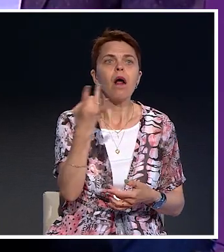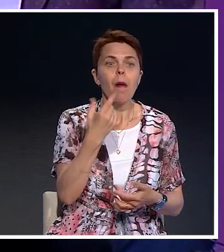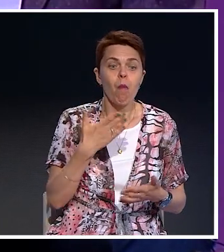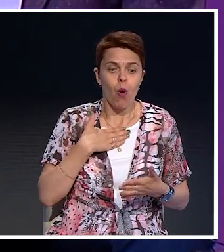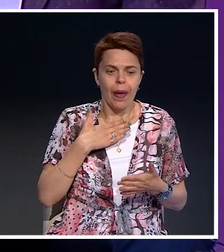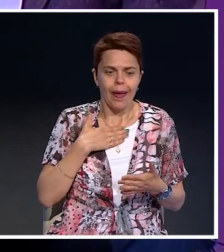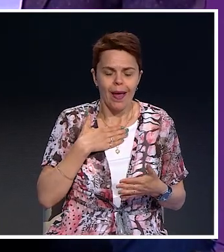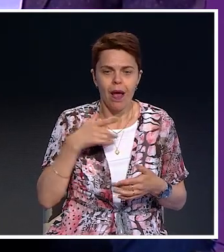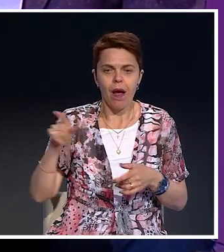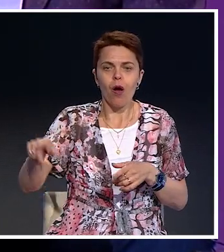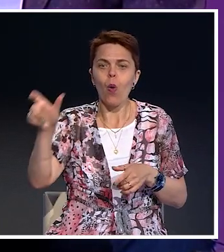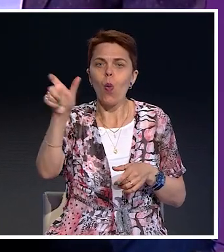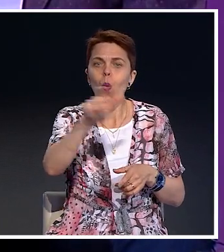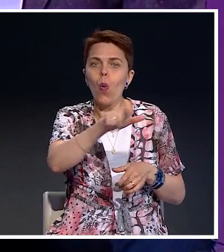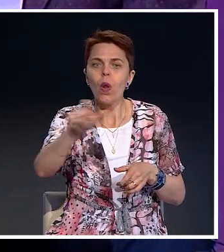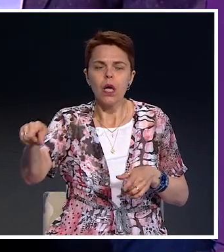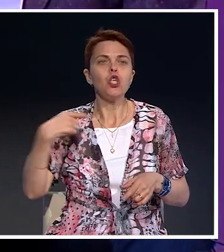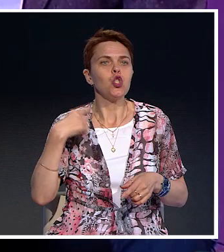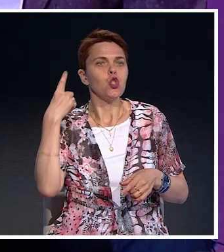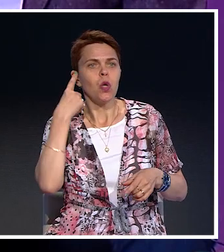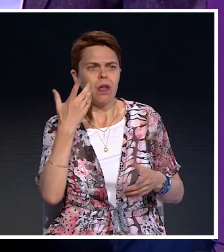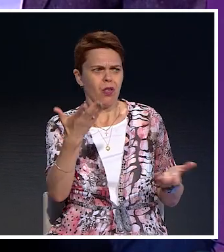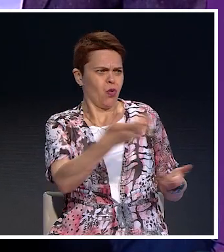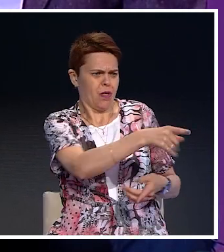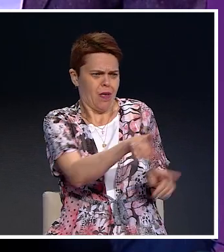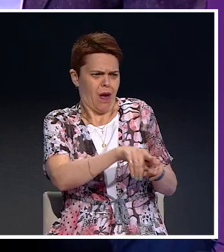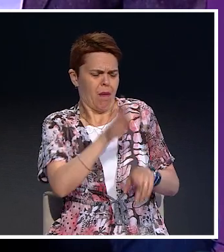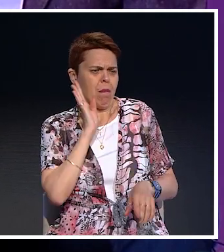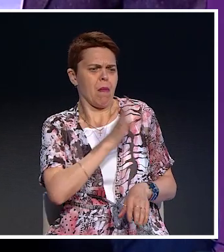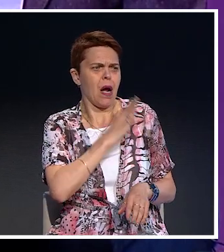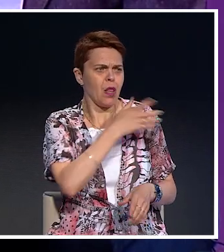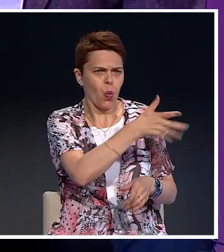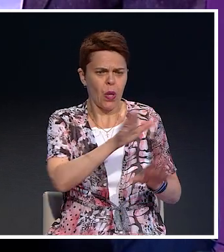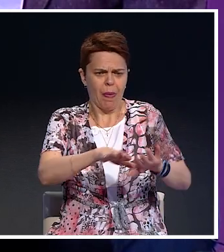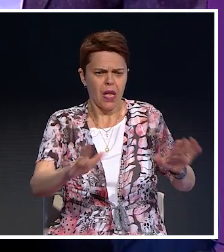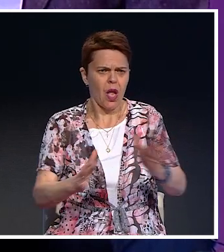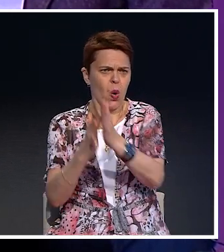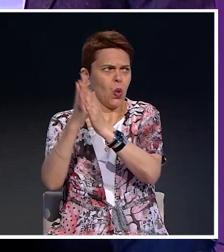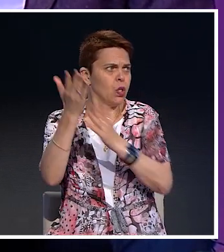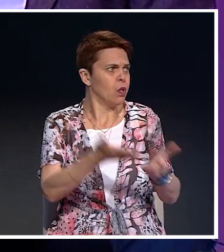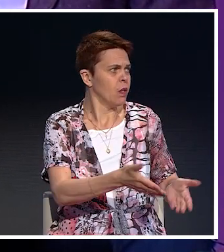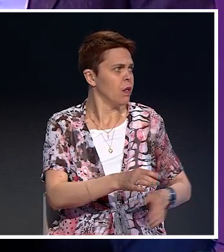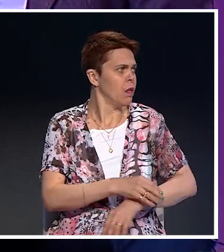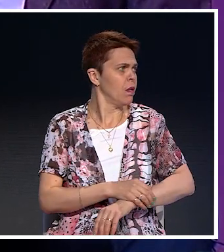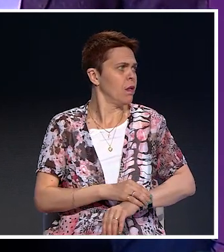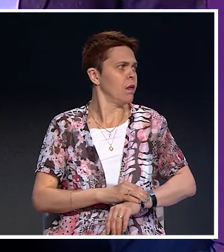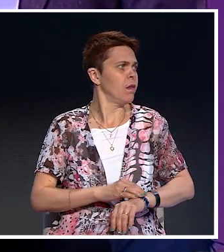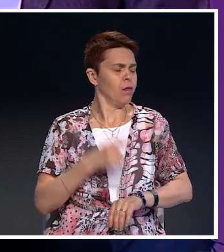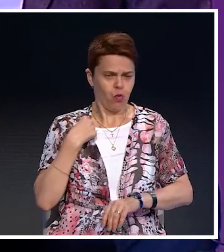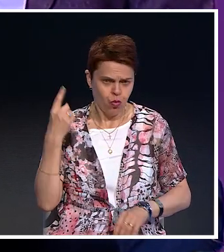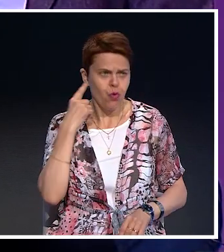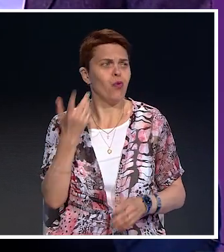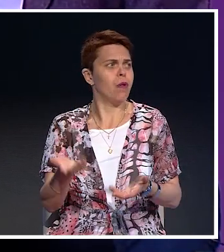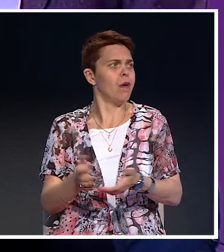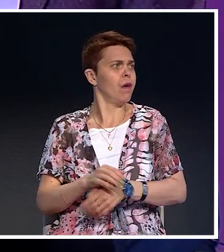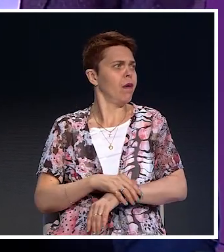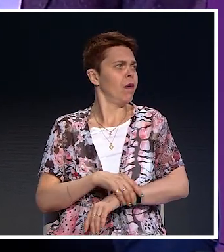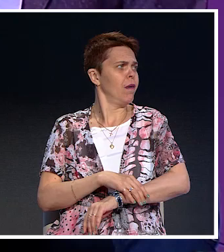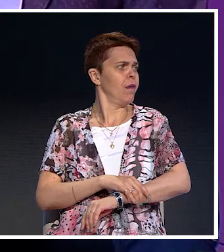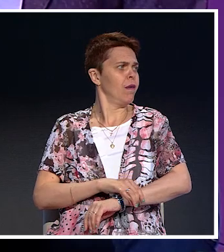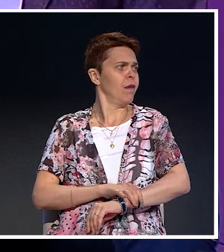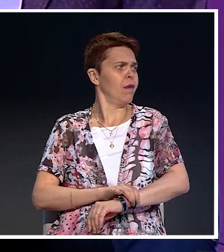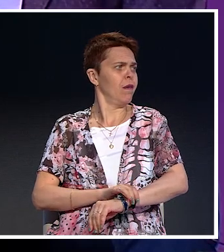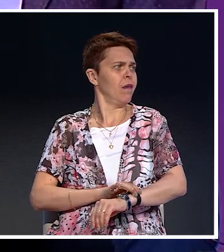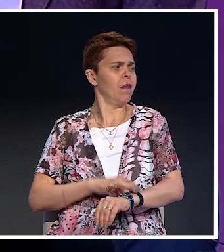мої колеги чули оцю фразу? «Що ти за мати така? В тебе діти ростуть без тебе». А ви чули? Звичайно, чула.